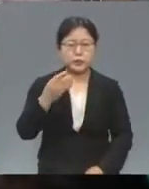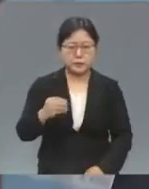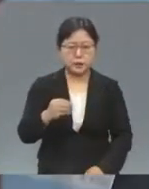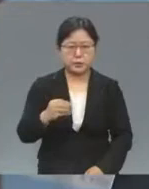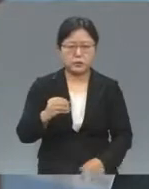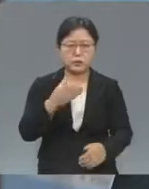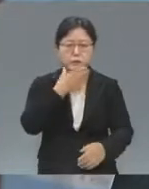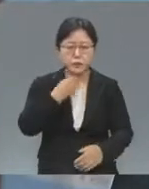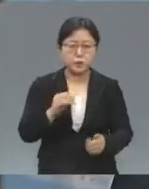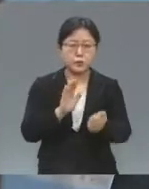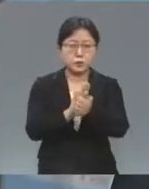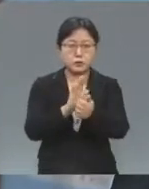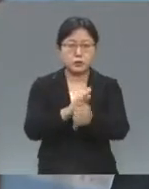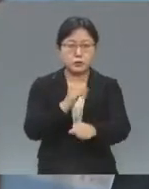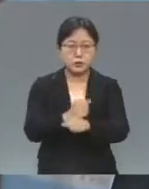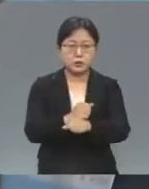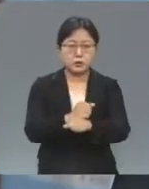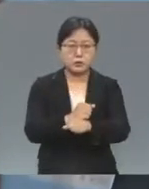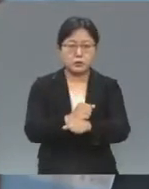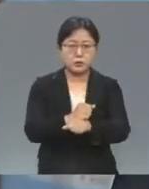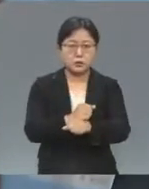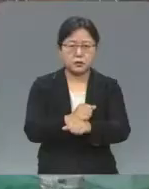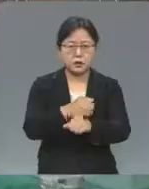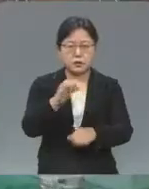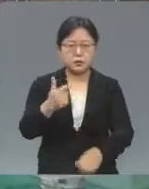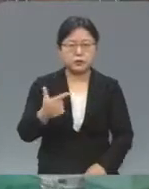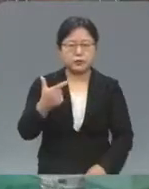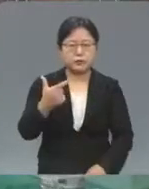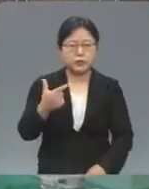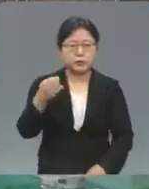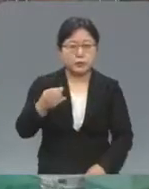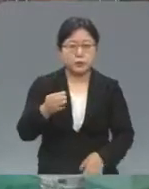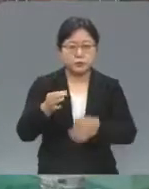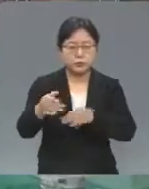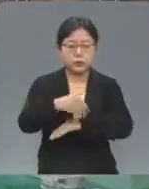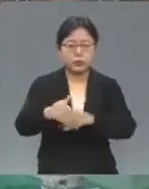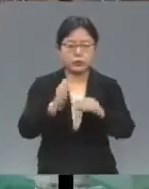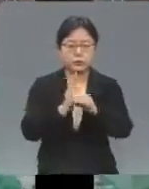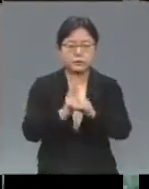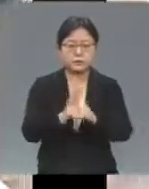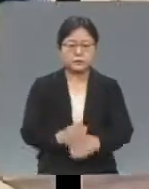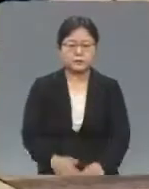인센티브를 지원하고 이를 위해서 p 6천만 원을 투입할 예정입니다